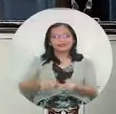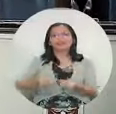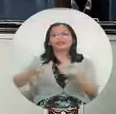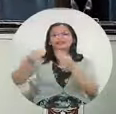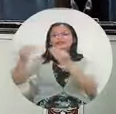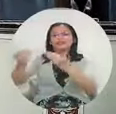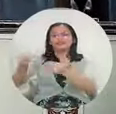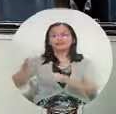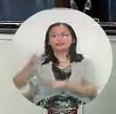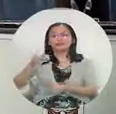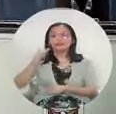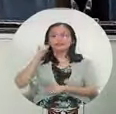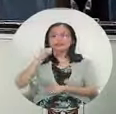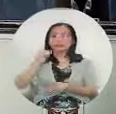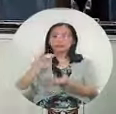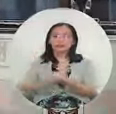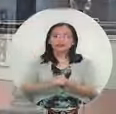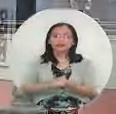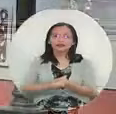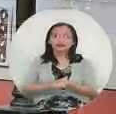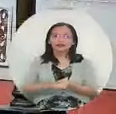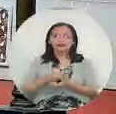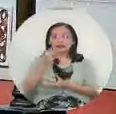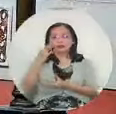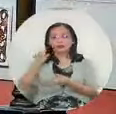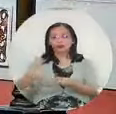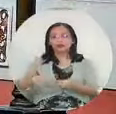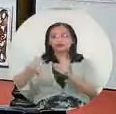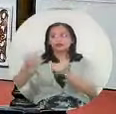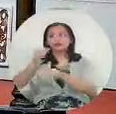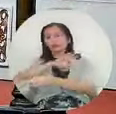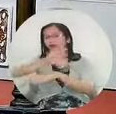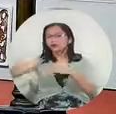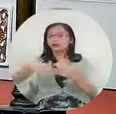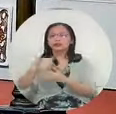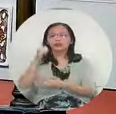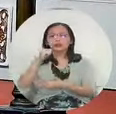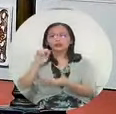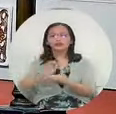kay mas maayo pa mag-budget ang imong asawa kisa sa ikaw.